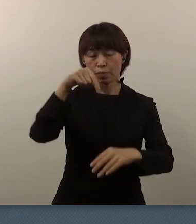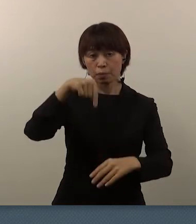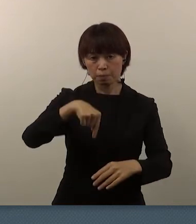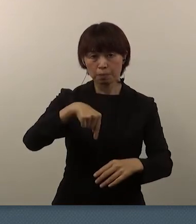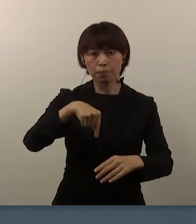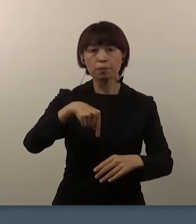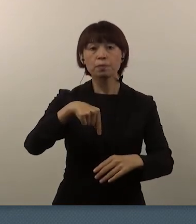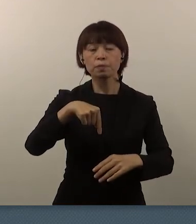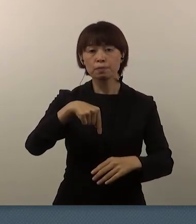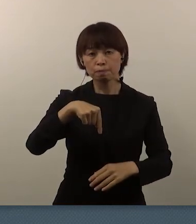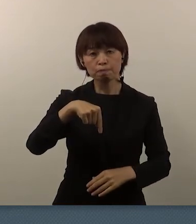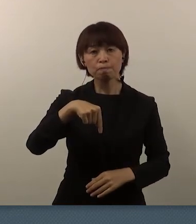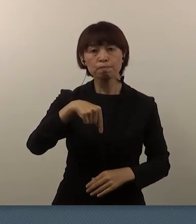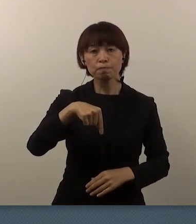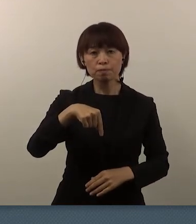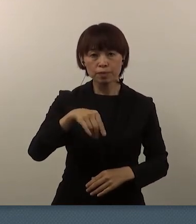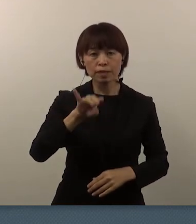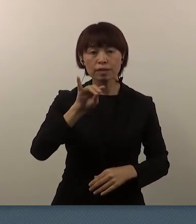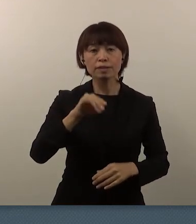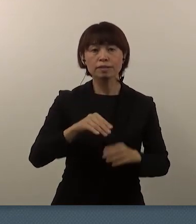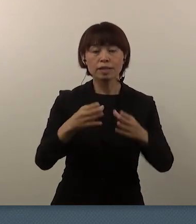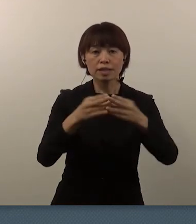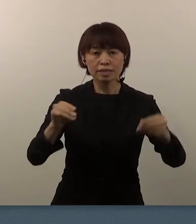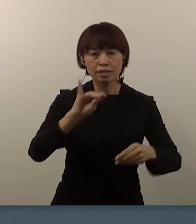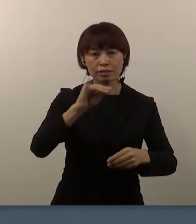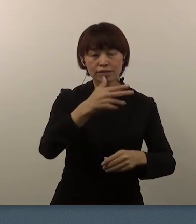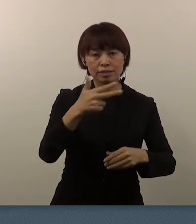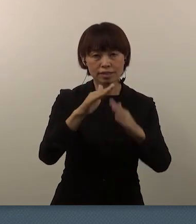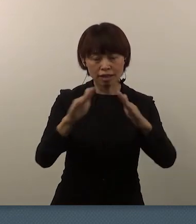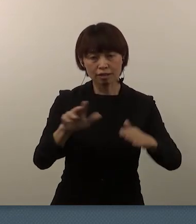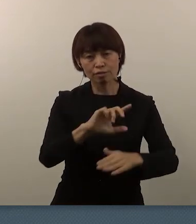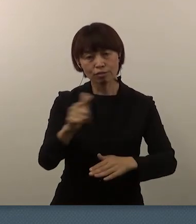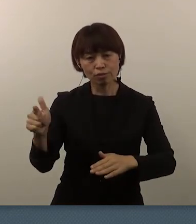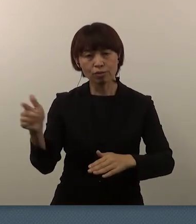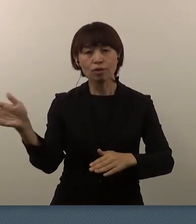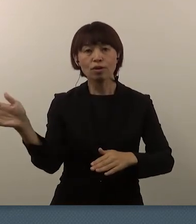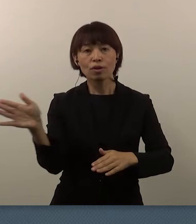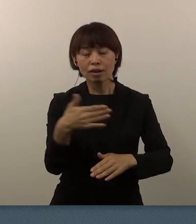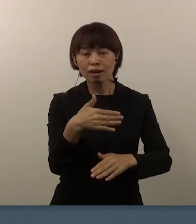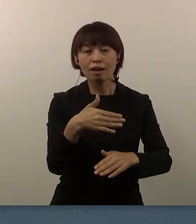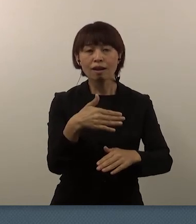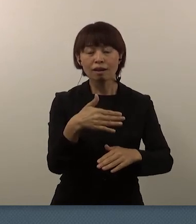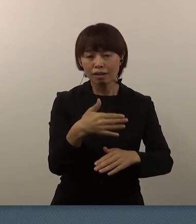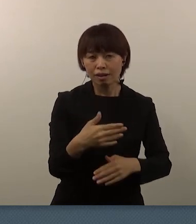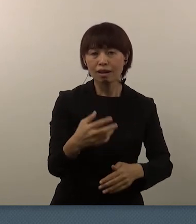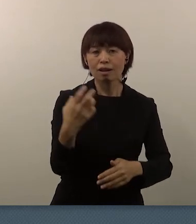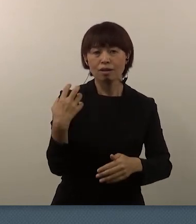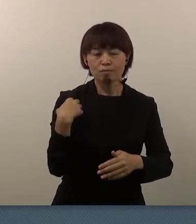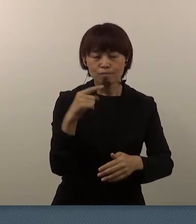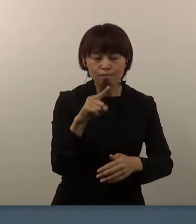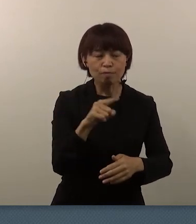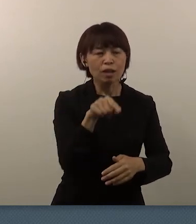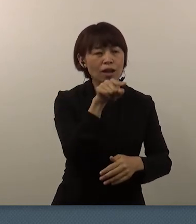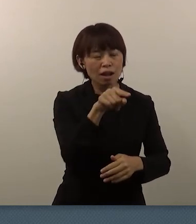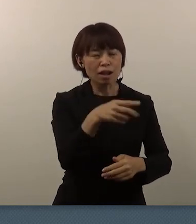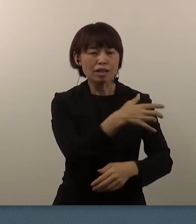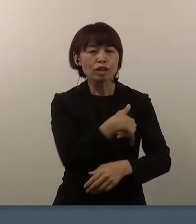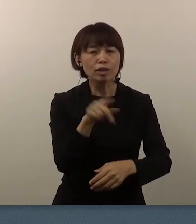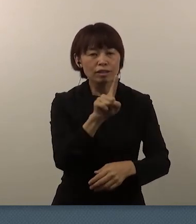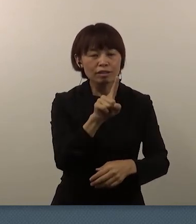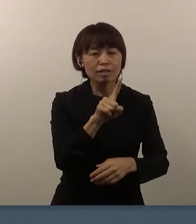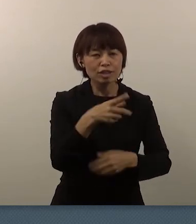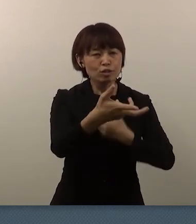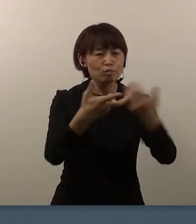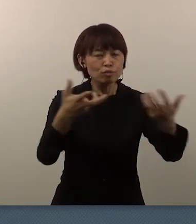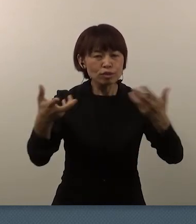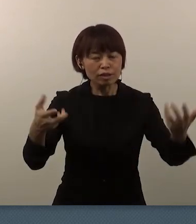にですね、知事会、全国知事会等からですね、どの自治体がどこをどういう形の支援をするというような形の役割分担が決まって